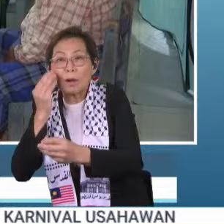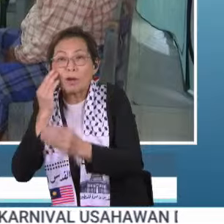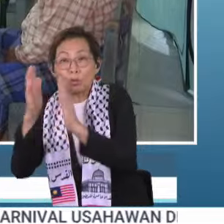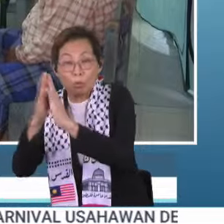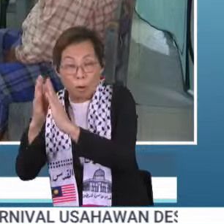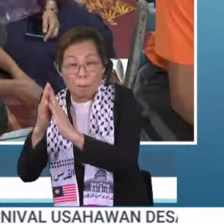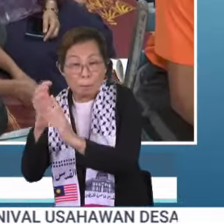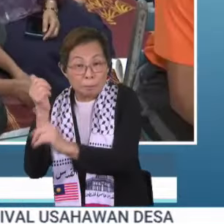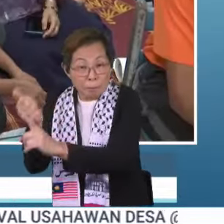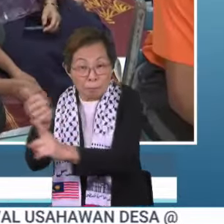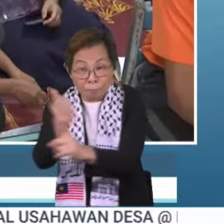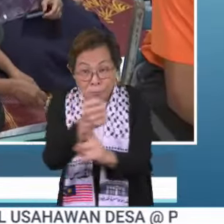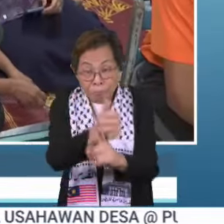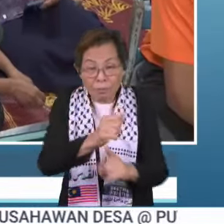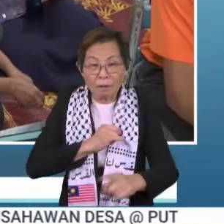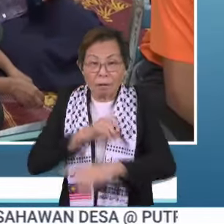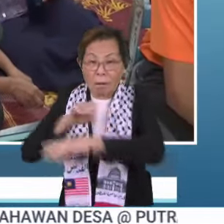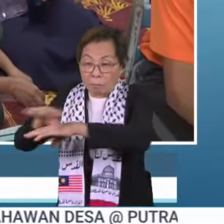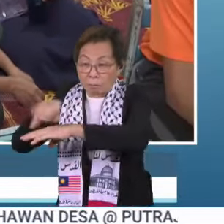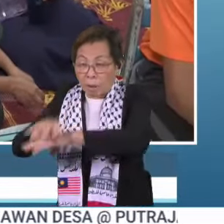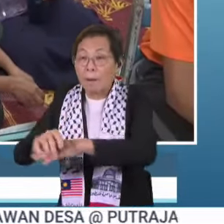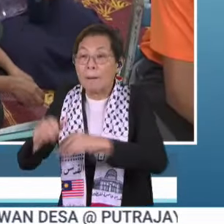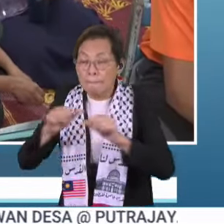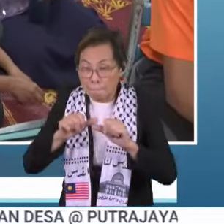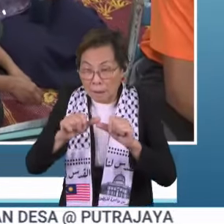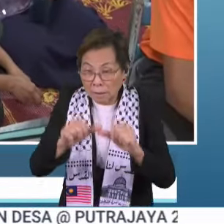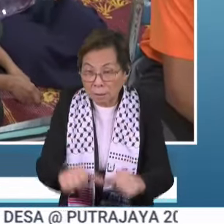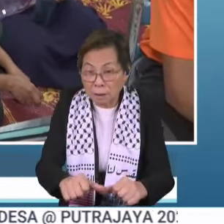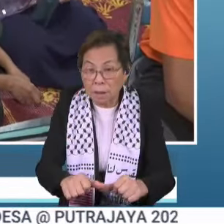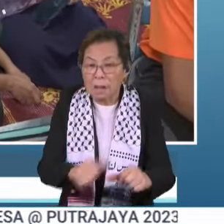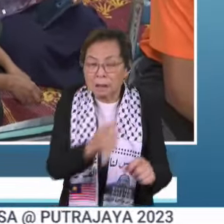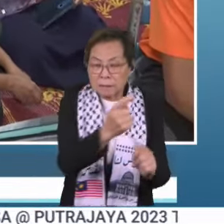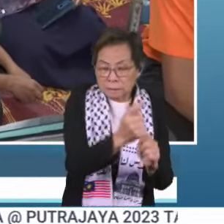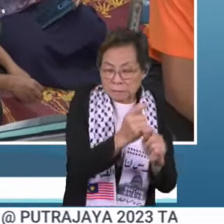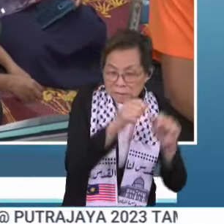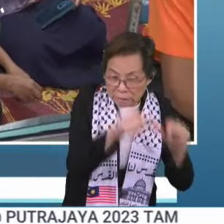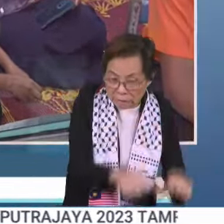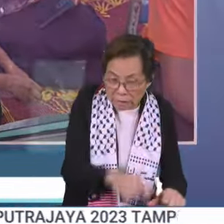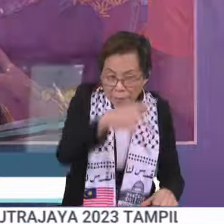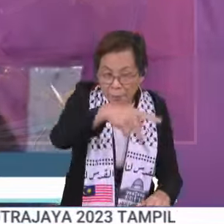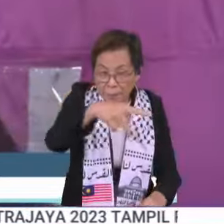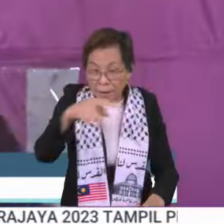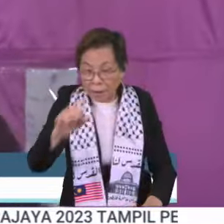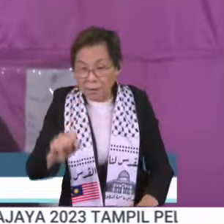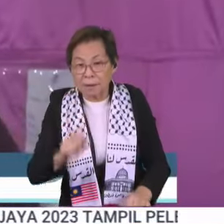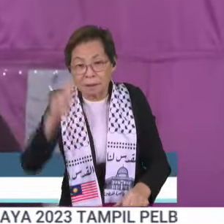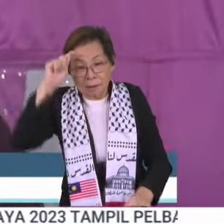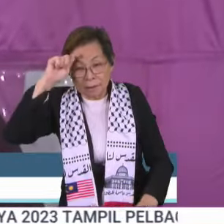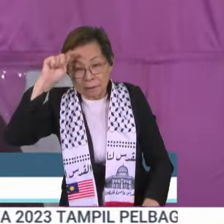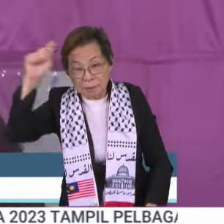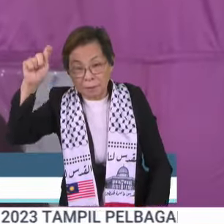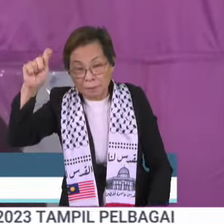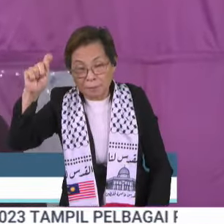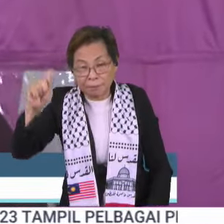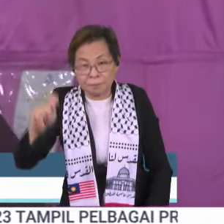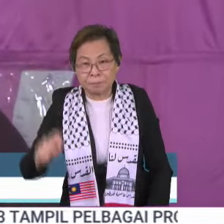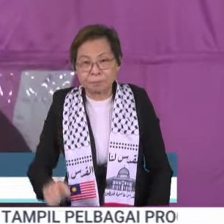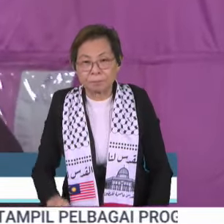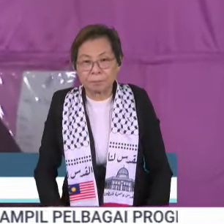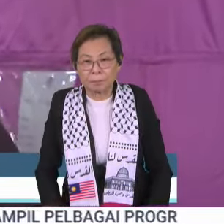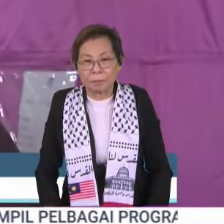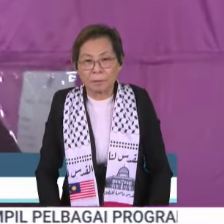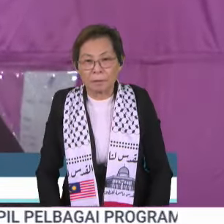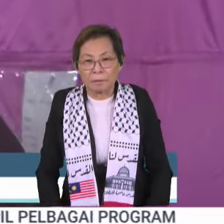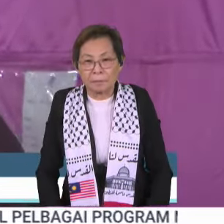ke rumah masing-masing saya menasihatkan bahawa kepada yang masih lagi kekal di PPS PPS di Terengganu ni